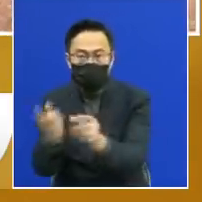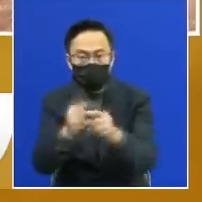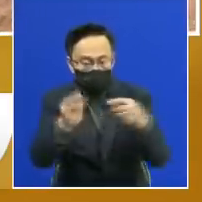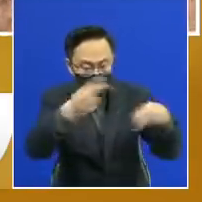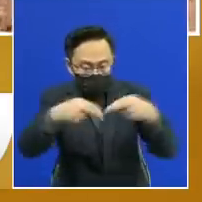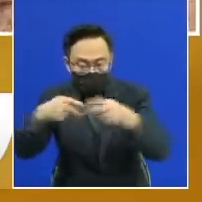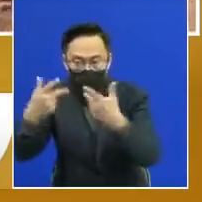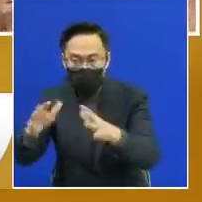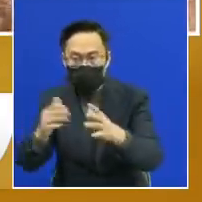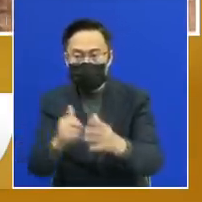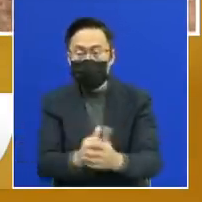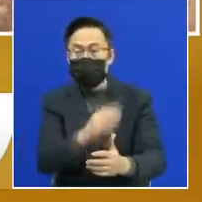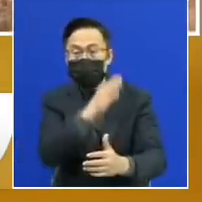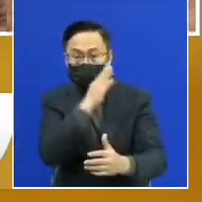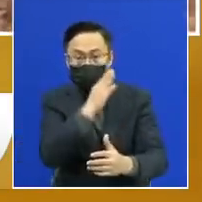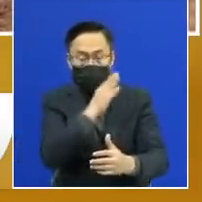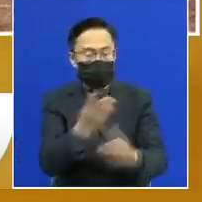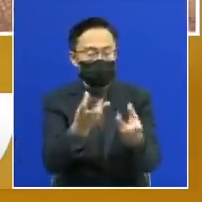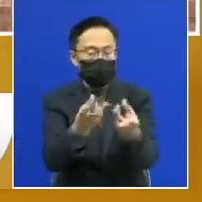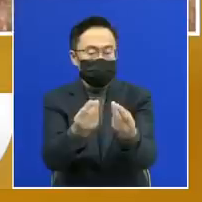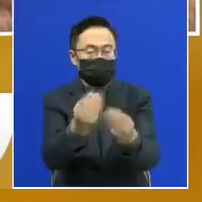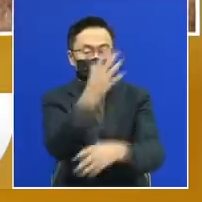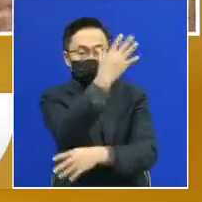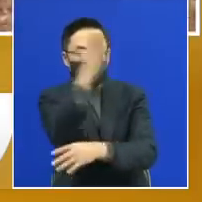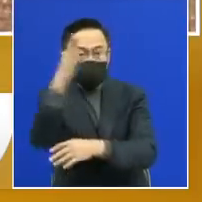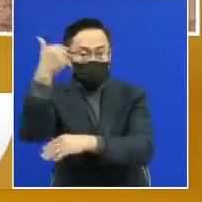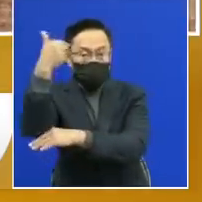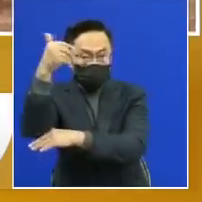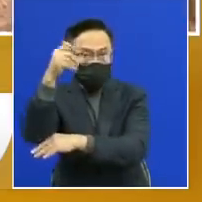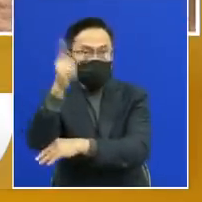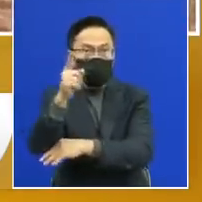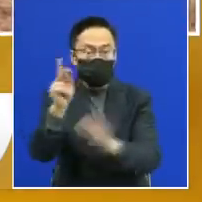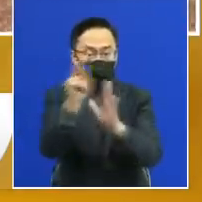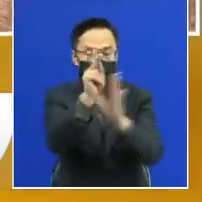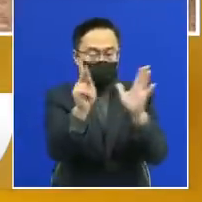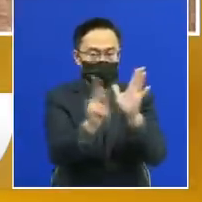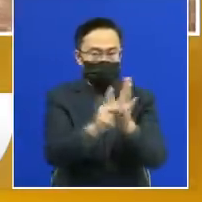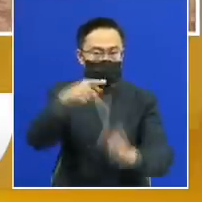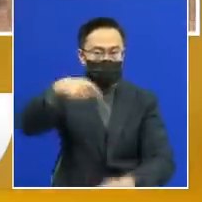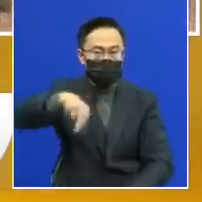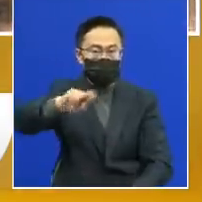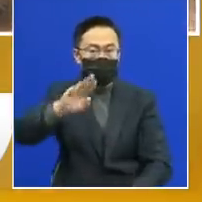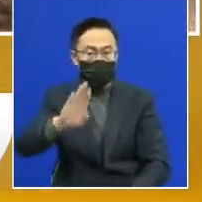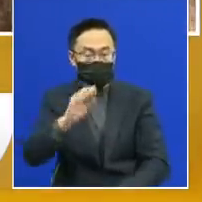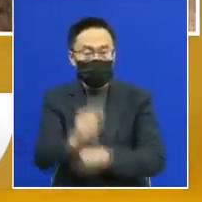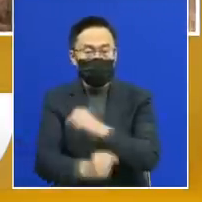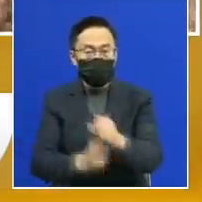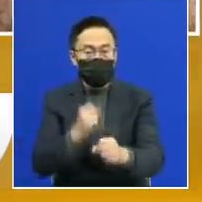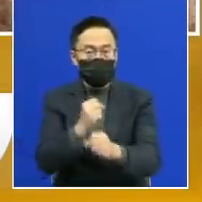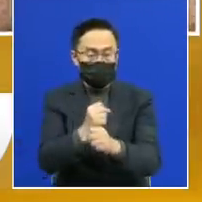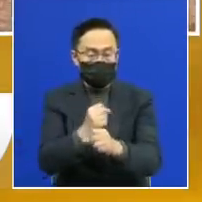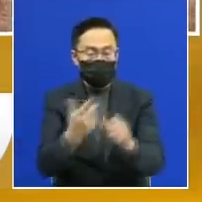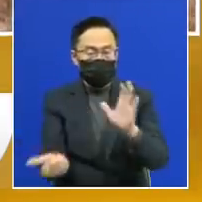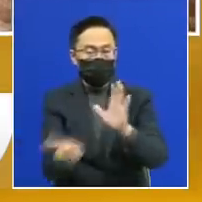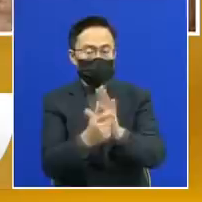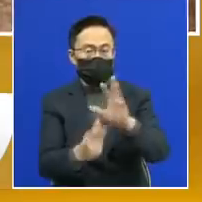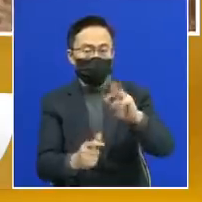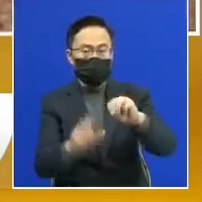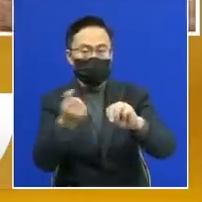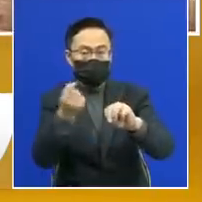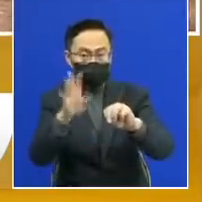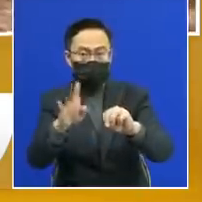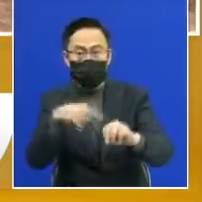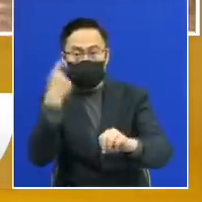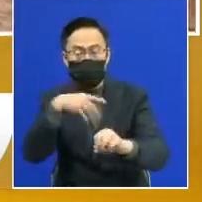ด็นปัญหาก็คือถ้าอยู่ในพื้นที่ป่าสงวนแห่งชาติเนี่ยตามพรบป่าสงวนแห่งชาติปี07ในมาตรา14ระบุไว้ชัดเจนนะครับ